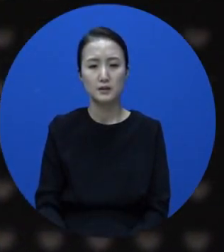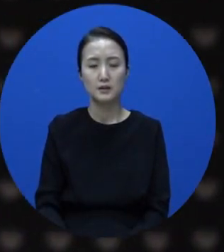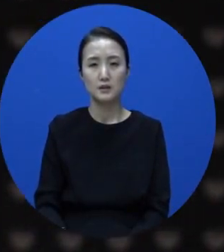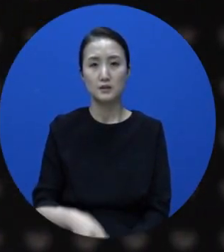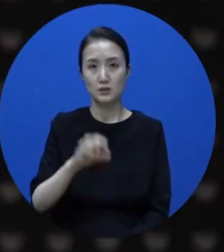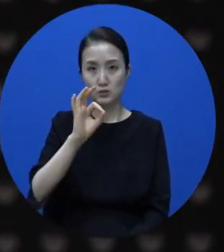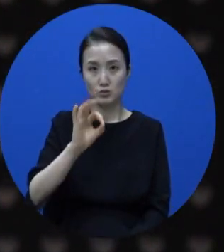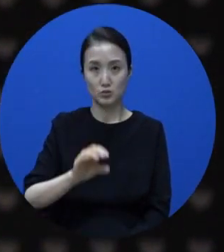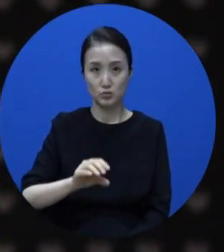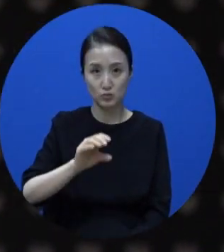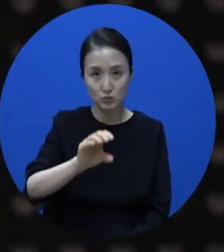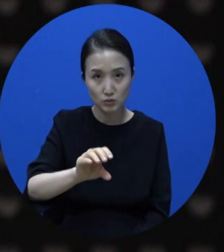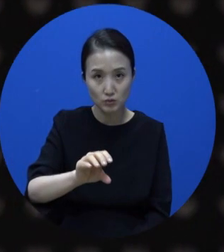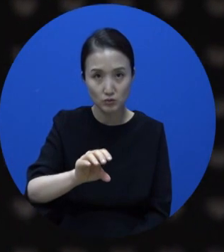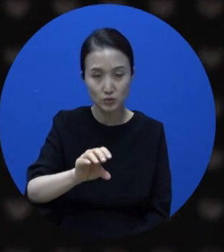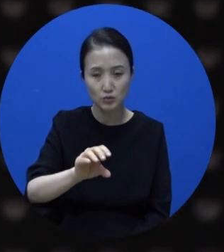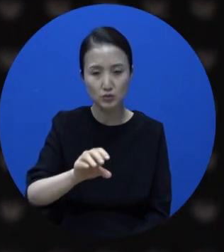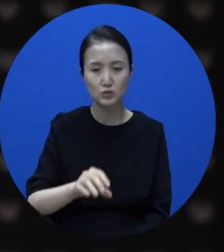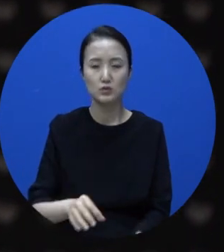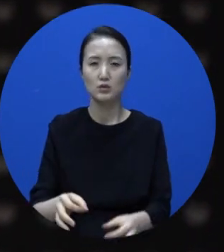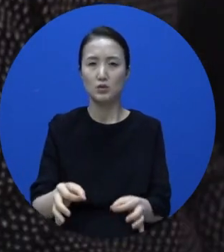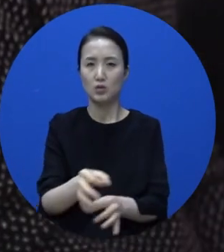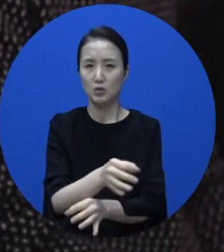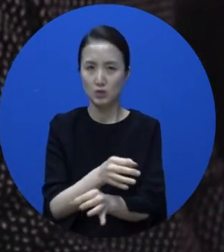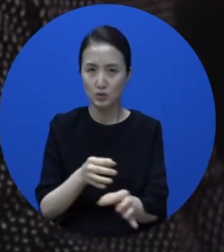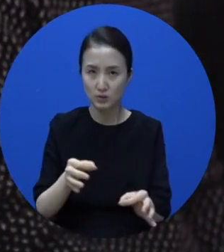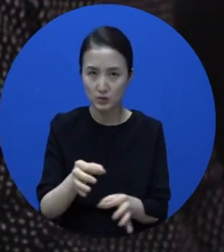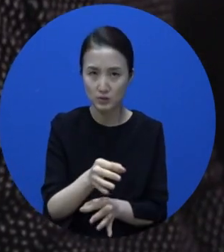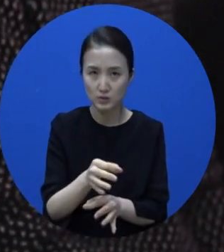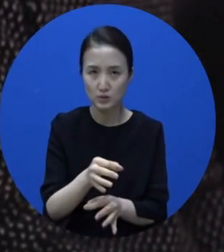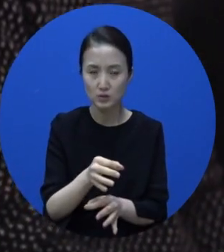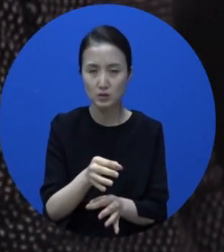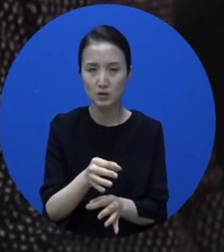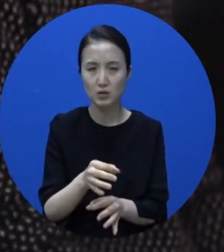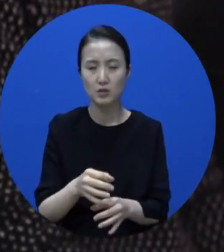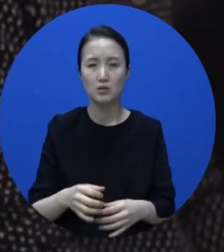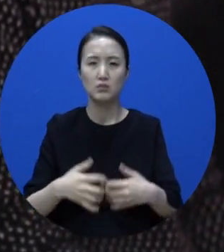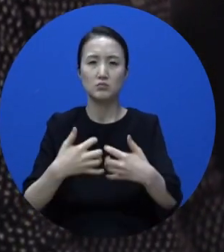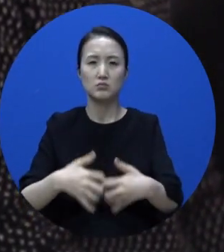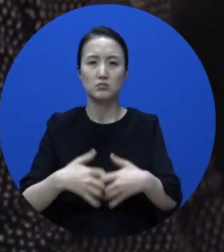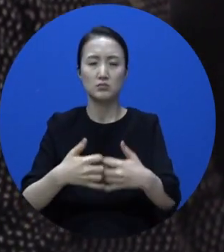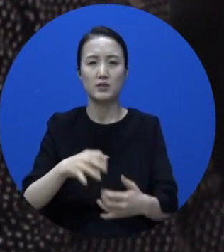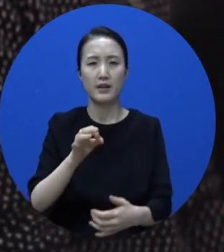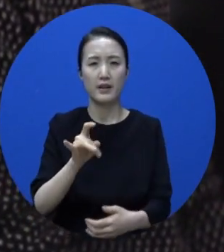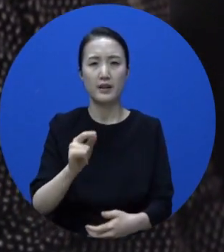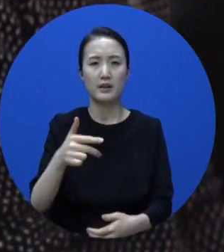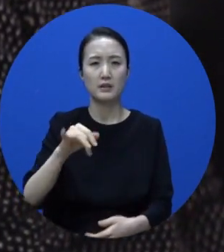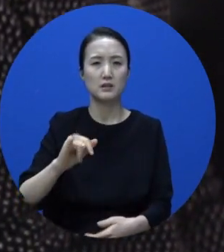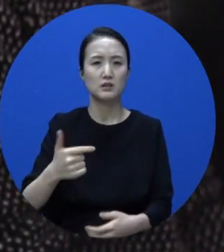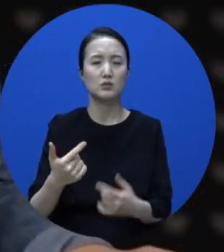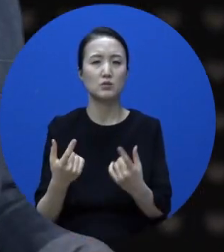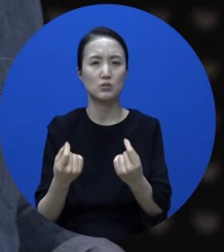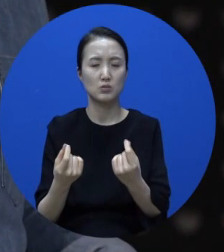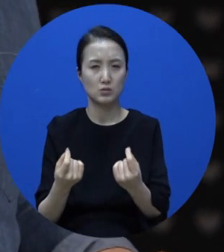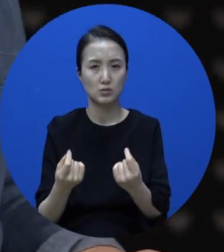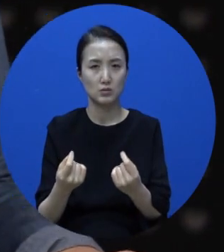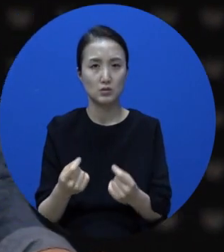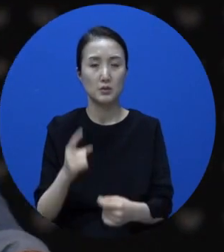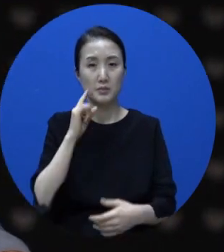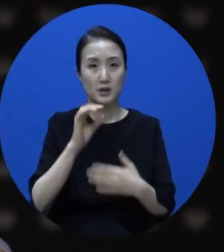투자하는 경제 에 엔진이다 엔진이 꺼지는